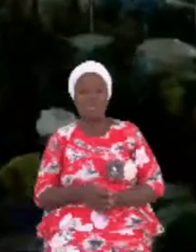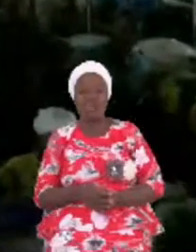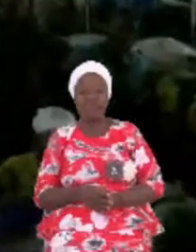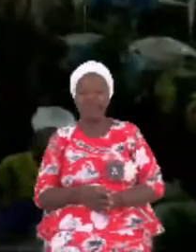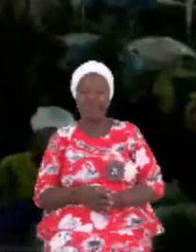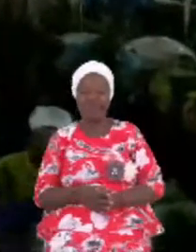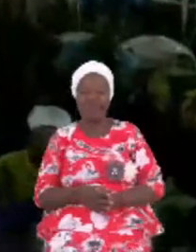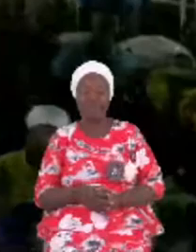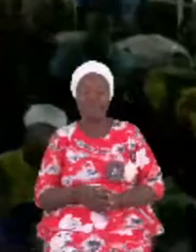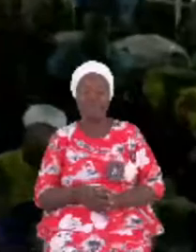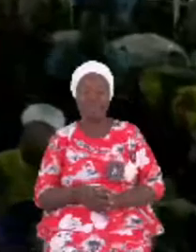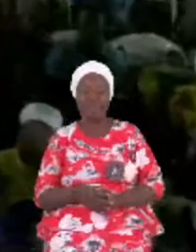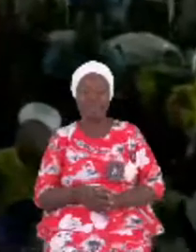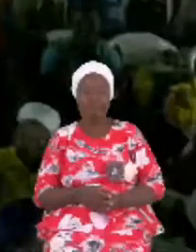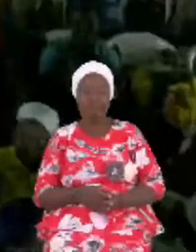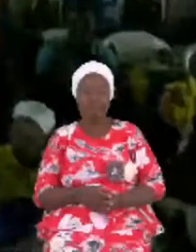Conseiller,